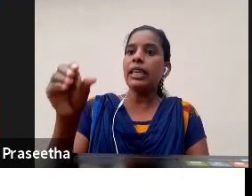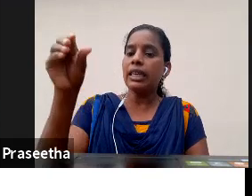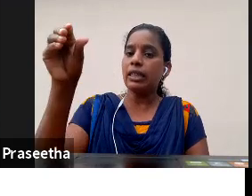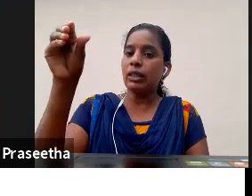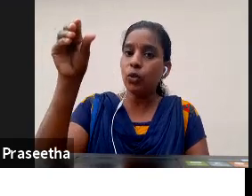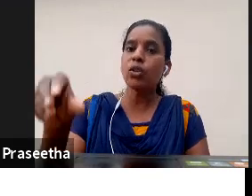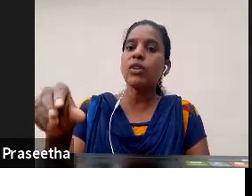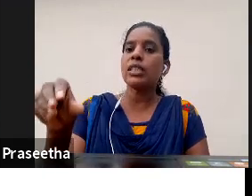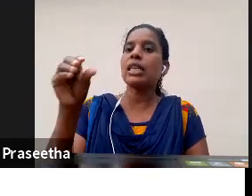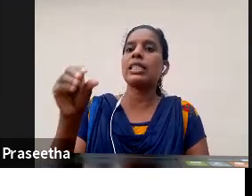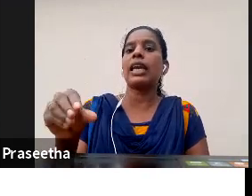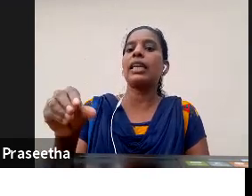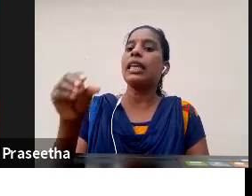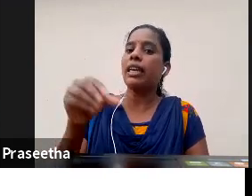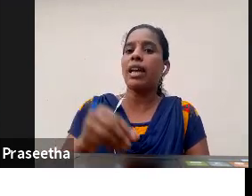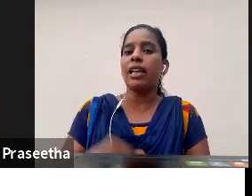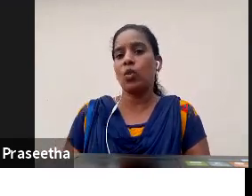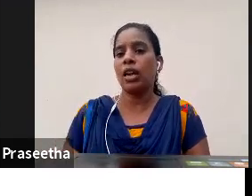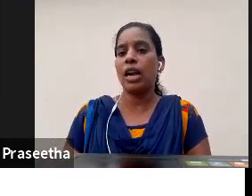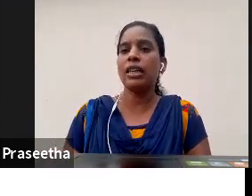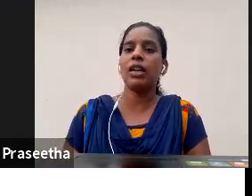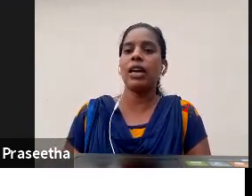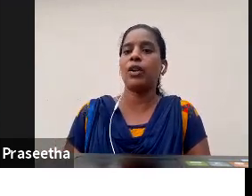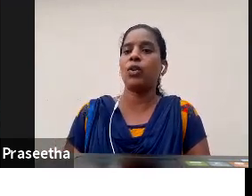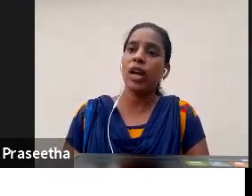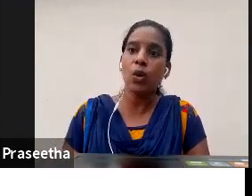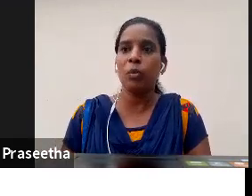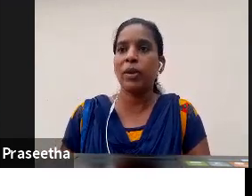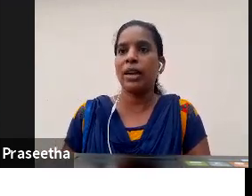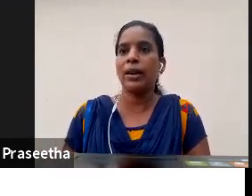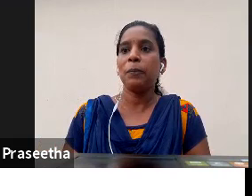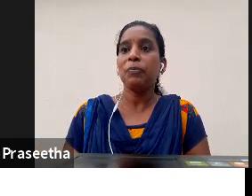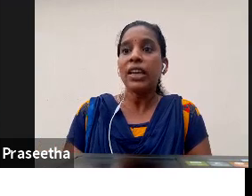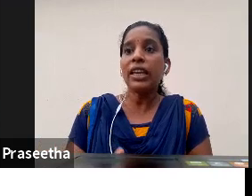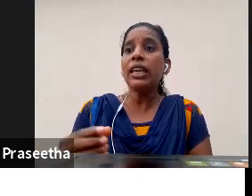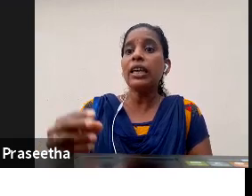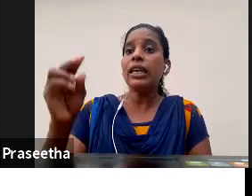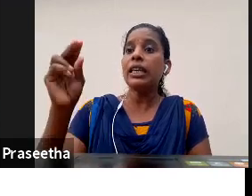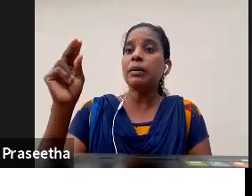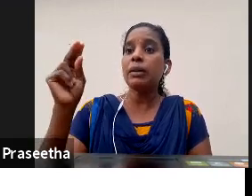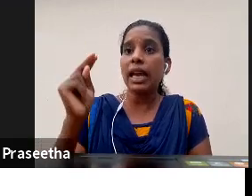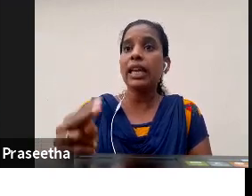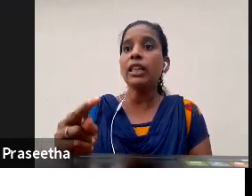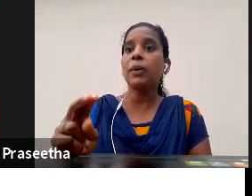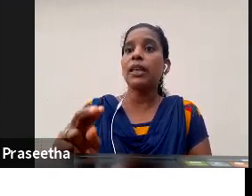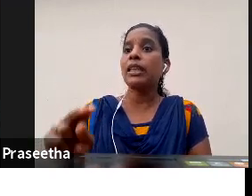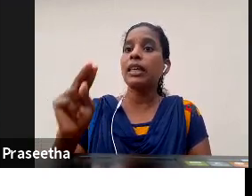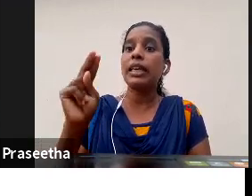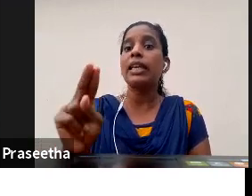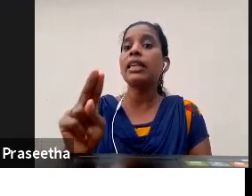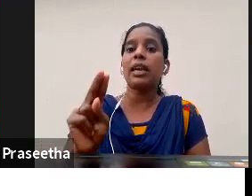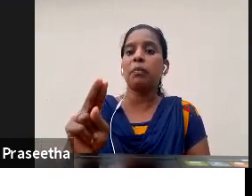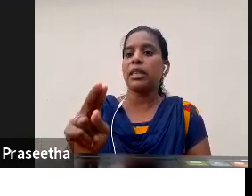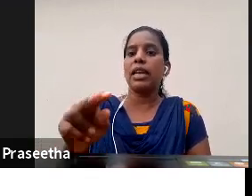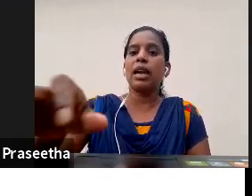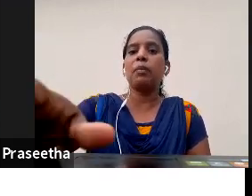ഈ യൂണിവേഴ്സൽ സൈൻ ഇല്ലാത്തത് കൊണ്ടാണ് എന്നുള്ള കാര്യം കൂടെ ഓർമ്മിപ്പിക്കുകയാണ്. ഇനി ഈ സൈൻ എന്ന് പറയുന്നത്